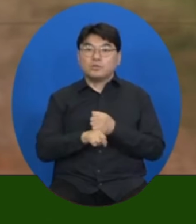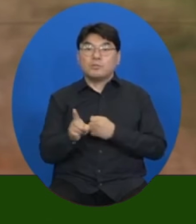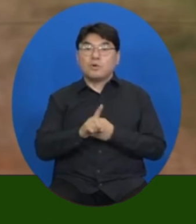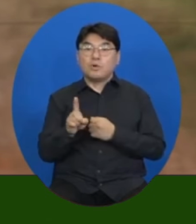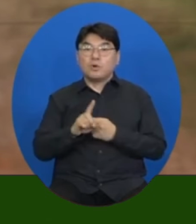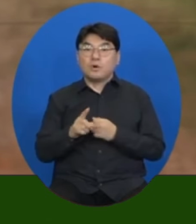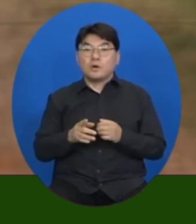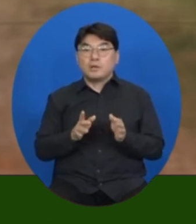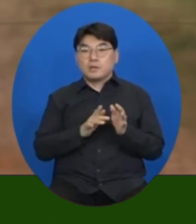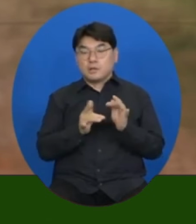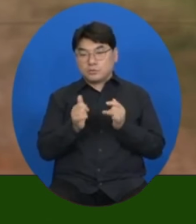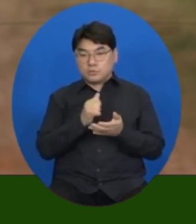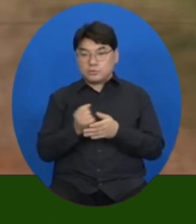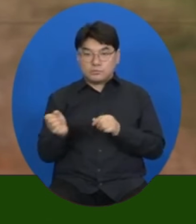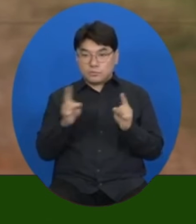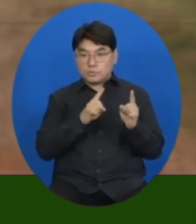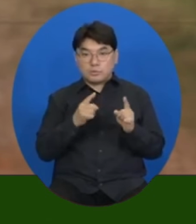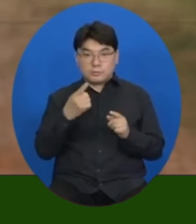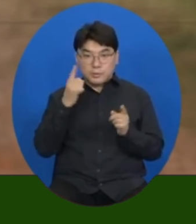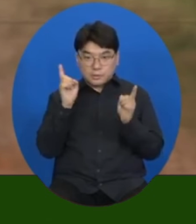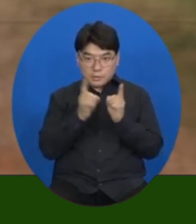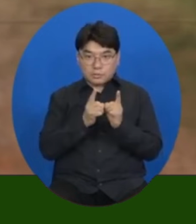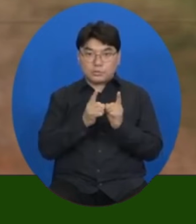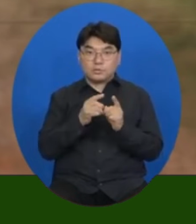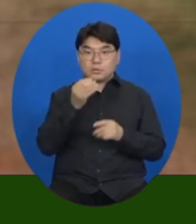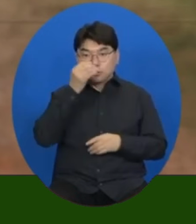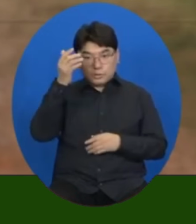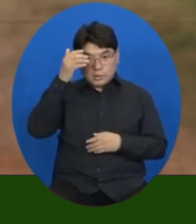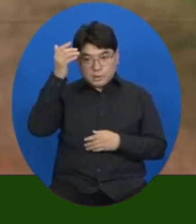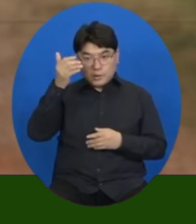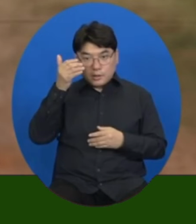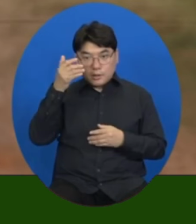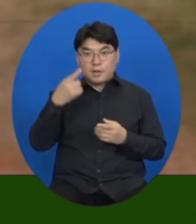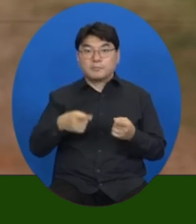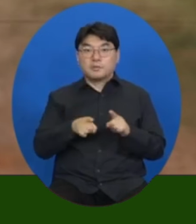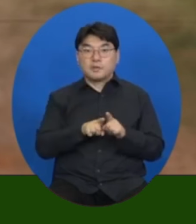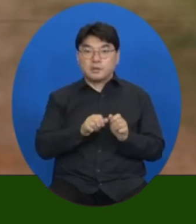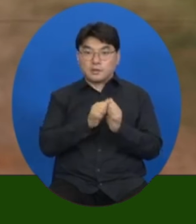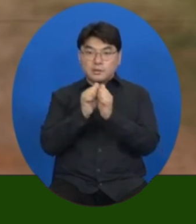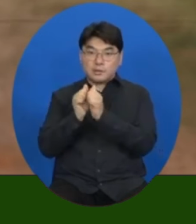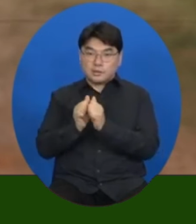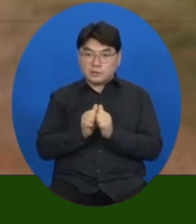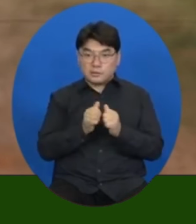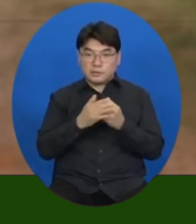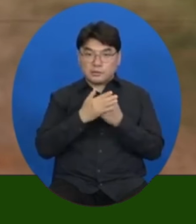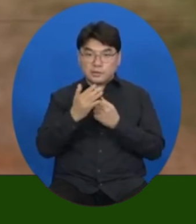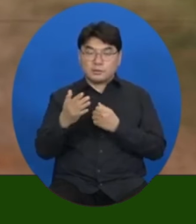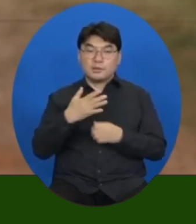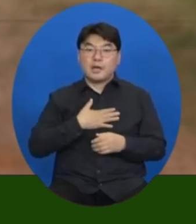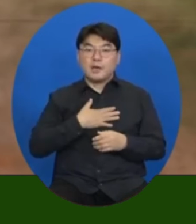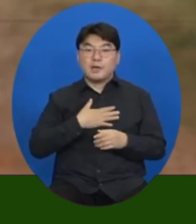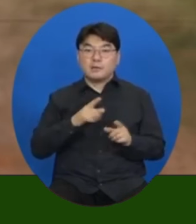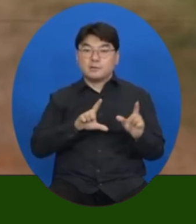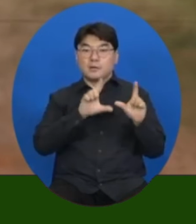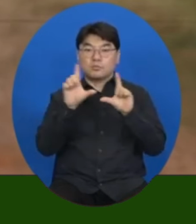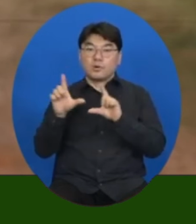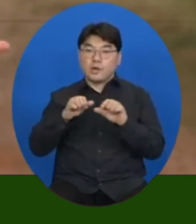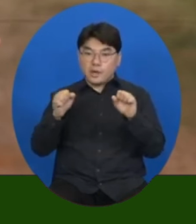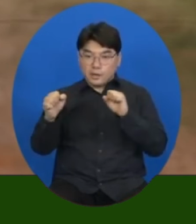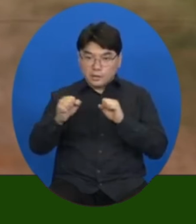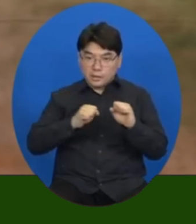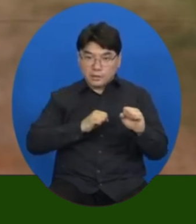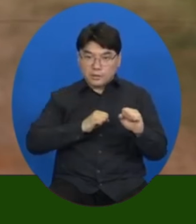두 번째 성령이 그 안에 계시기 때문에 나의 인생이 나의 행위와 나의